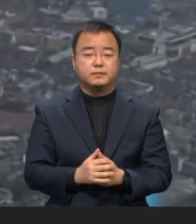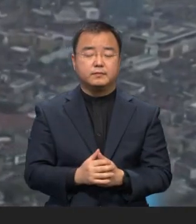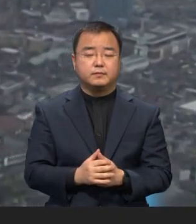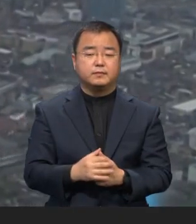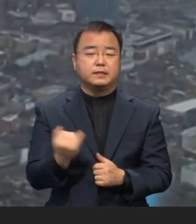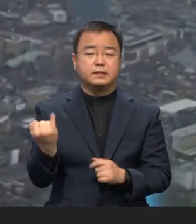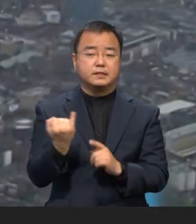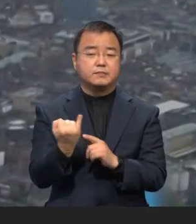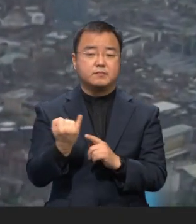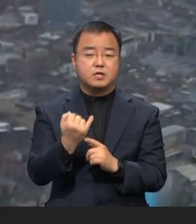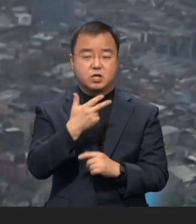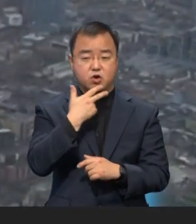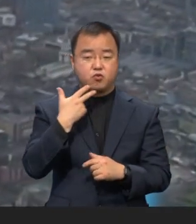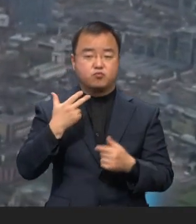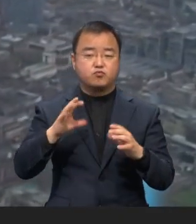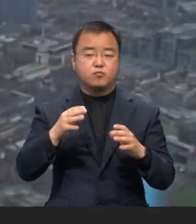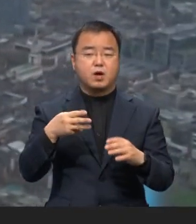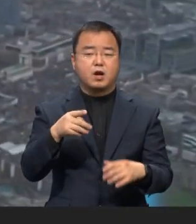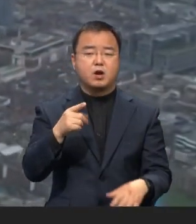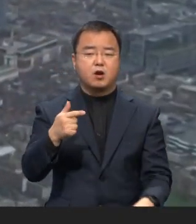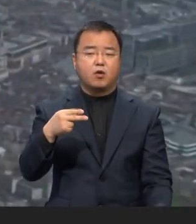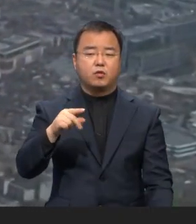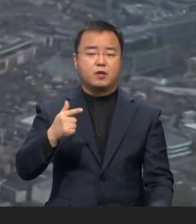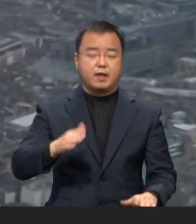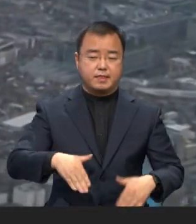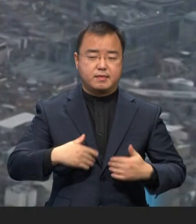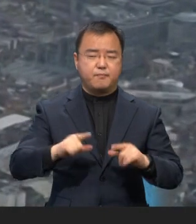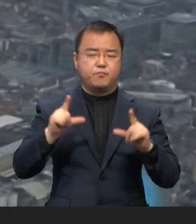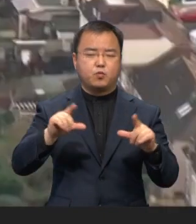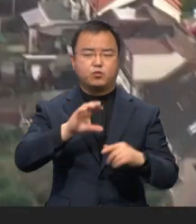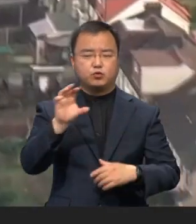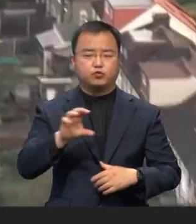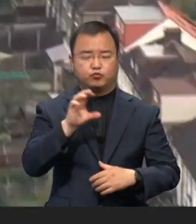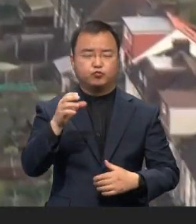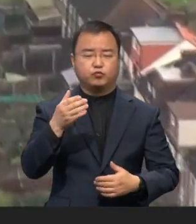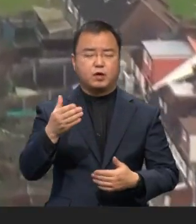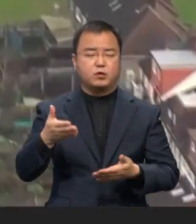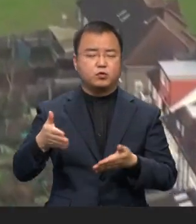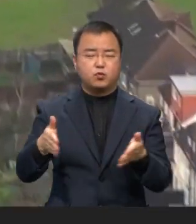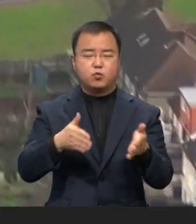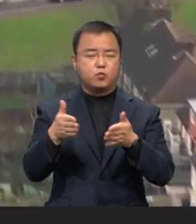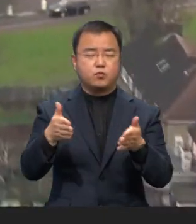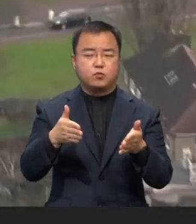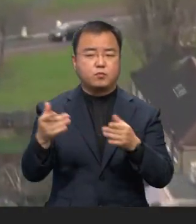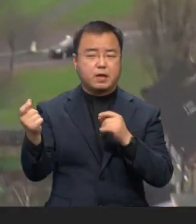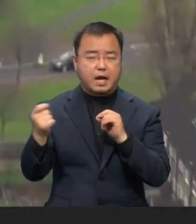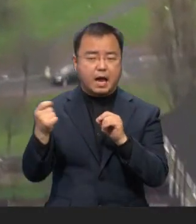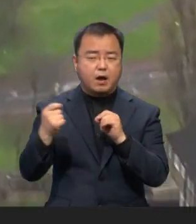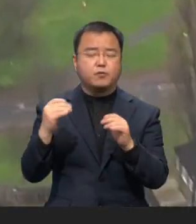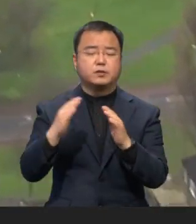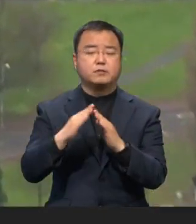엘라는 런던 남동부의 남부 순환도로에서 약 25m밖에 떨어지지 않은 집에서 살았는데요.